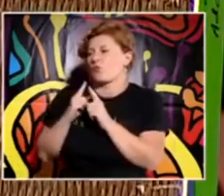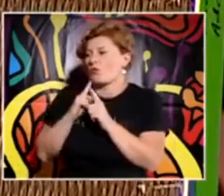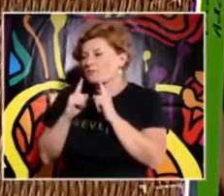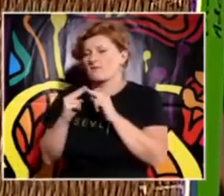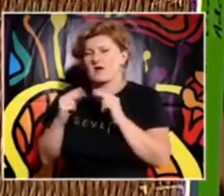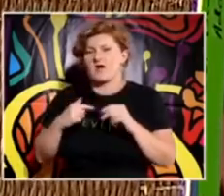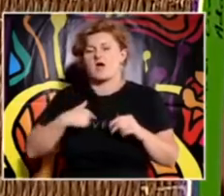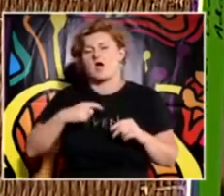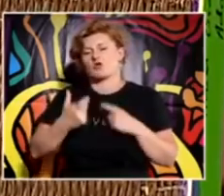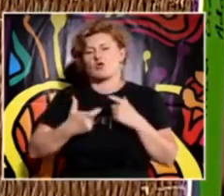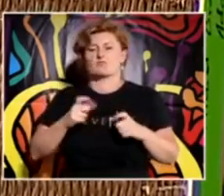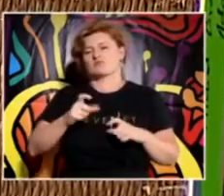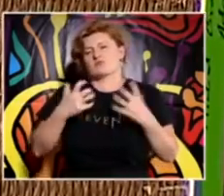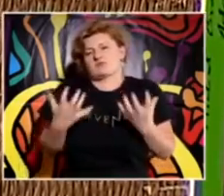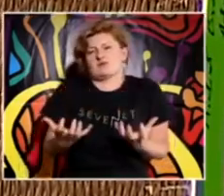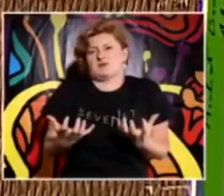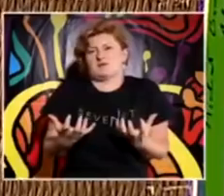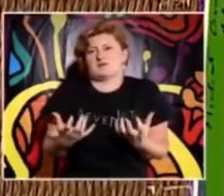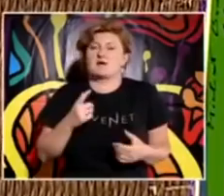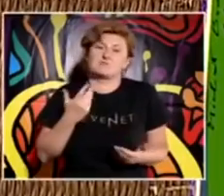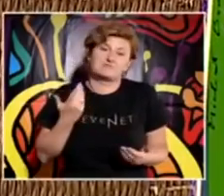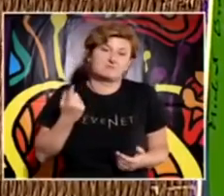co chcę. Ale wiadomo,